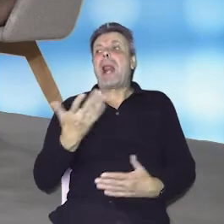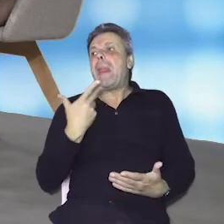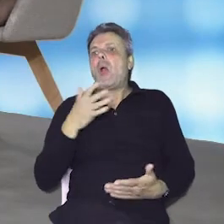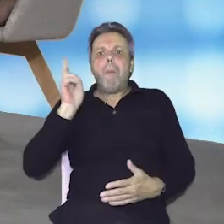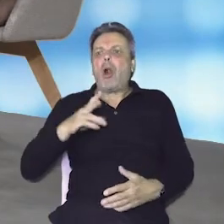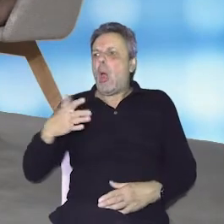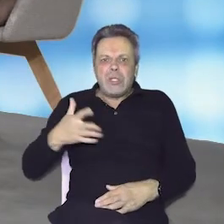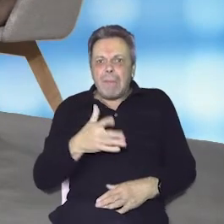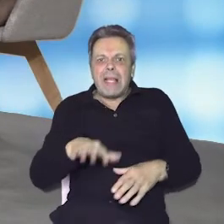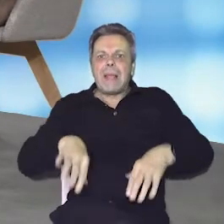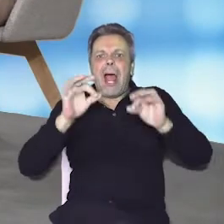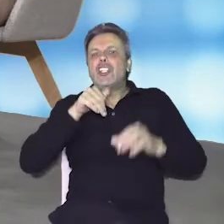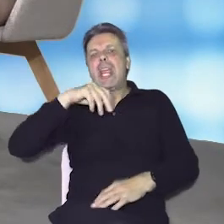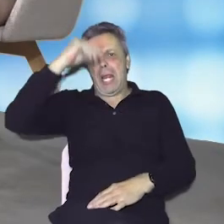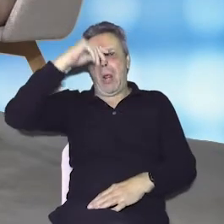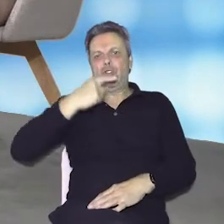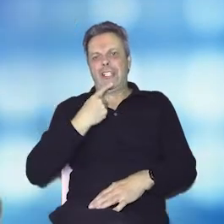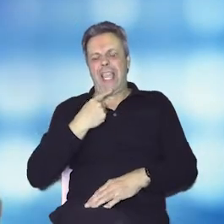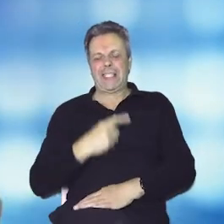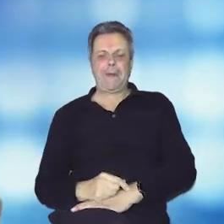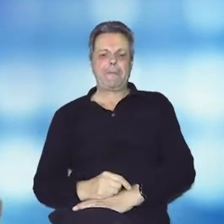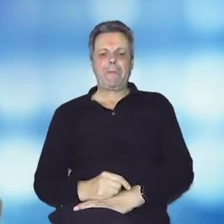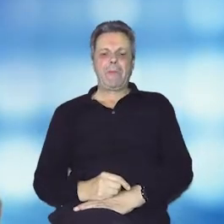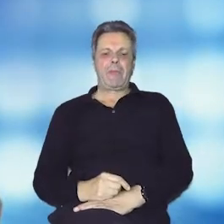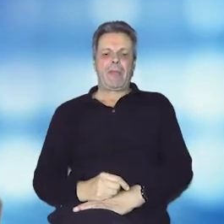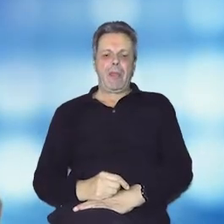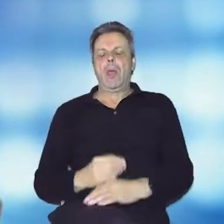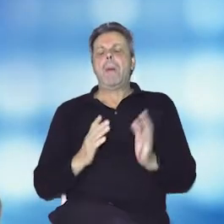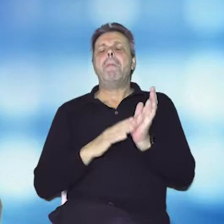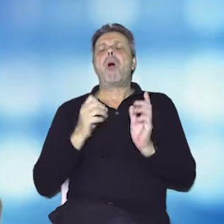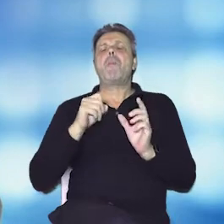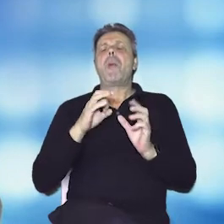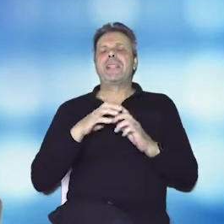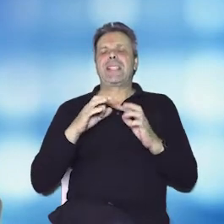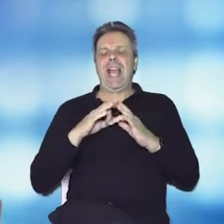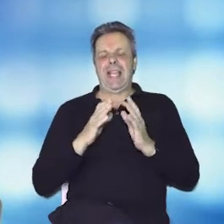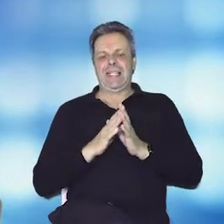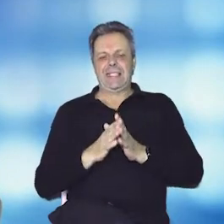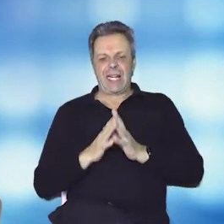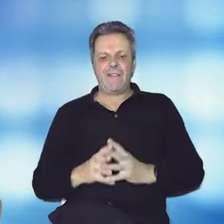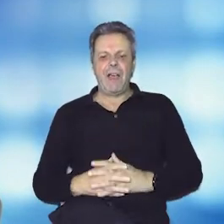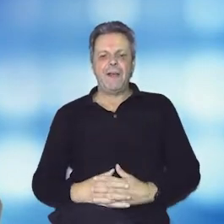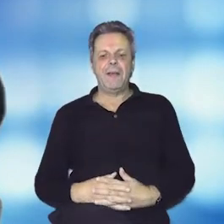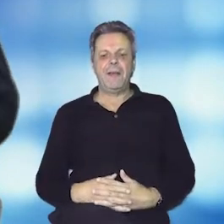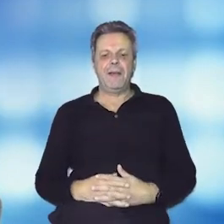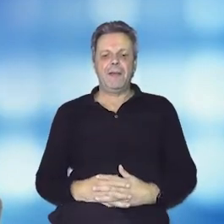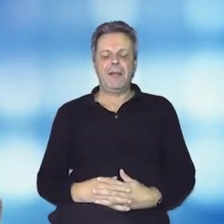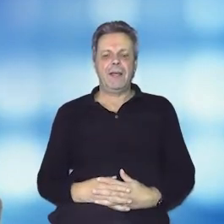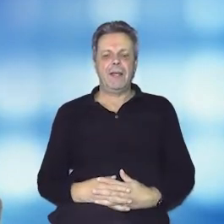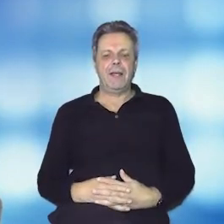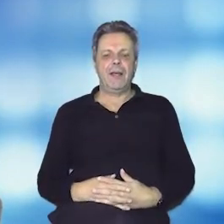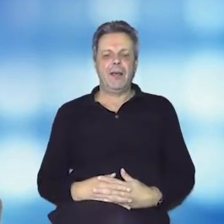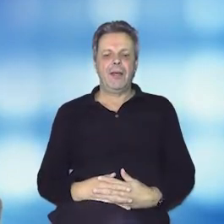snaći se i naučiti jezik čim prije. Da, inače u Mormonskoj crkvi Sad je to dobar izraz, više nije